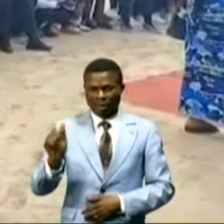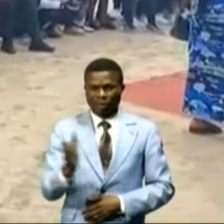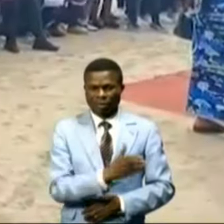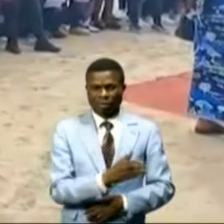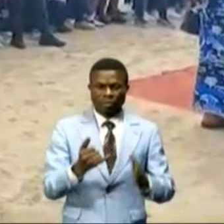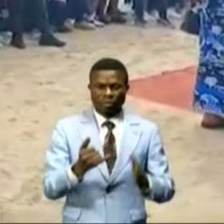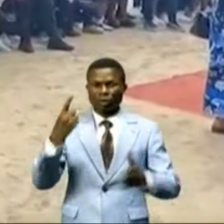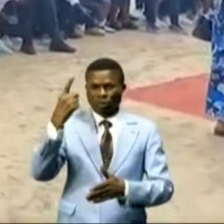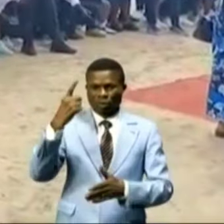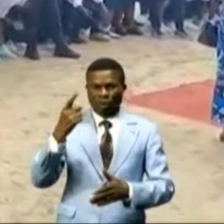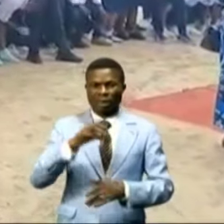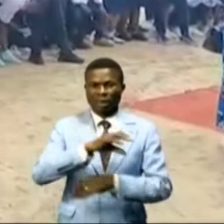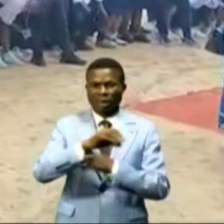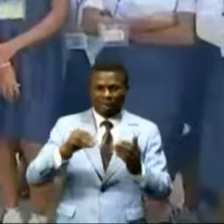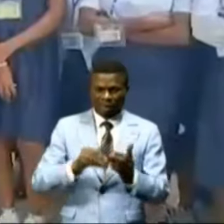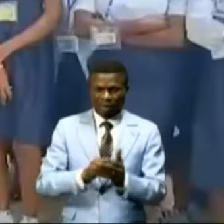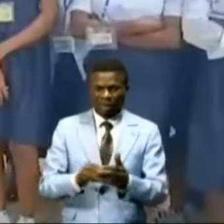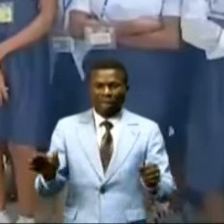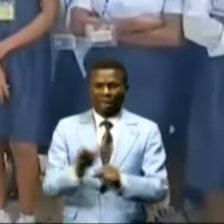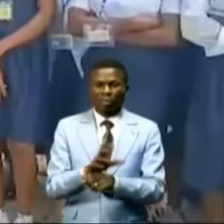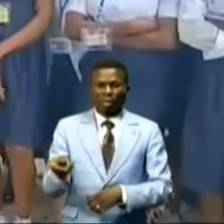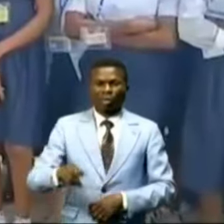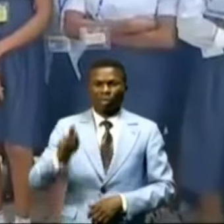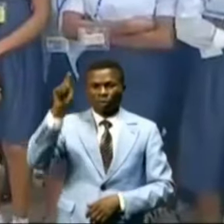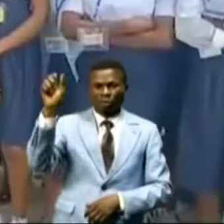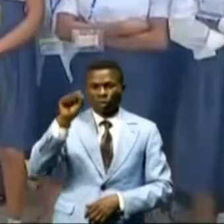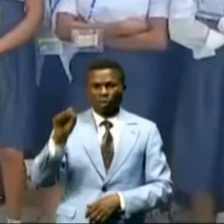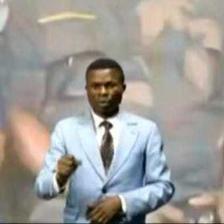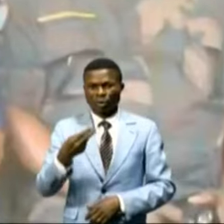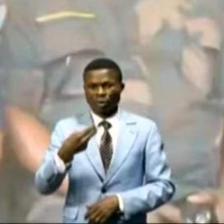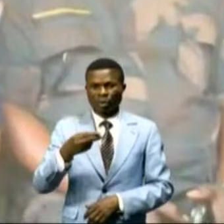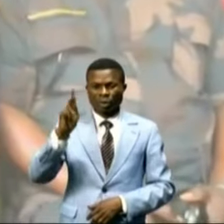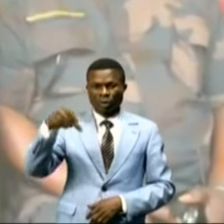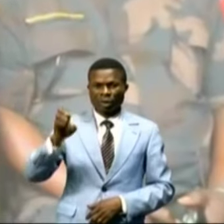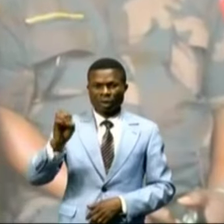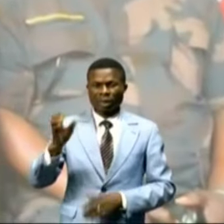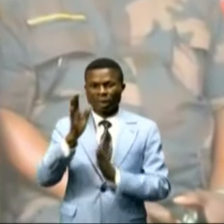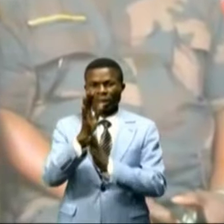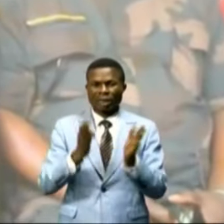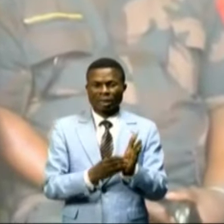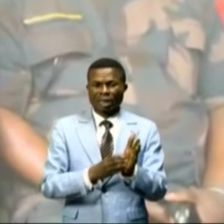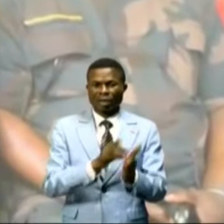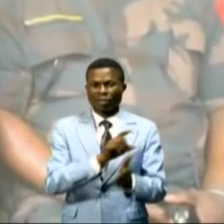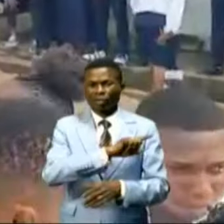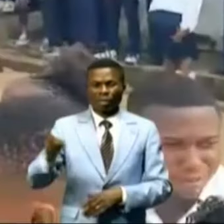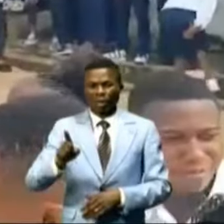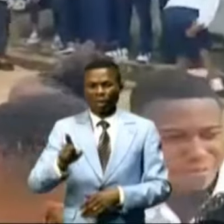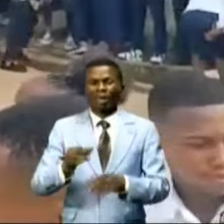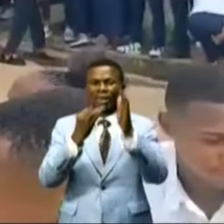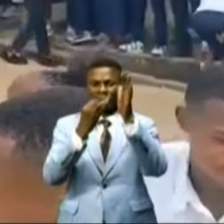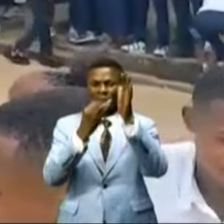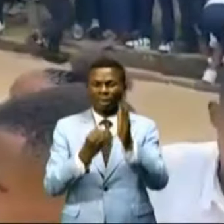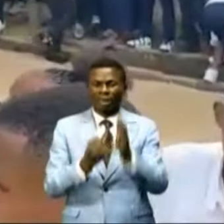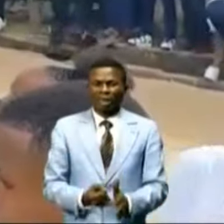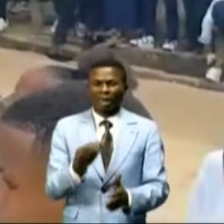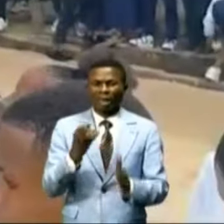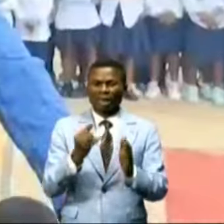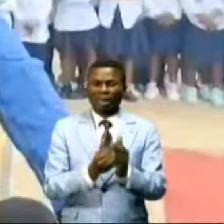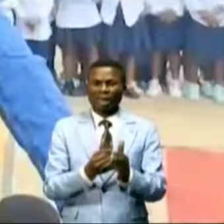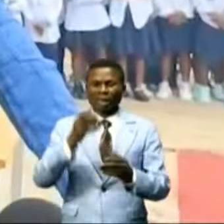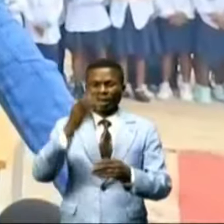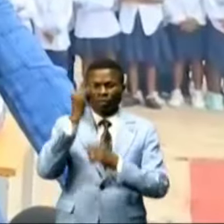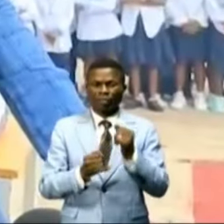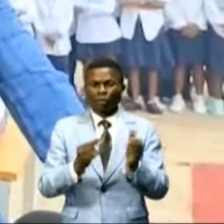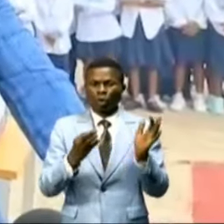61 centres ont été aménagés dans la province de la Tchopo pour accueillir 19 946 finalistes des humanités, dont